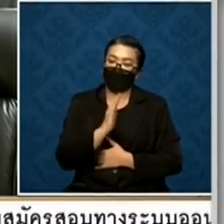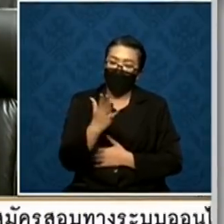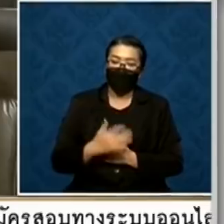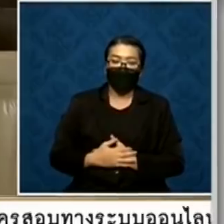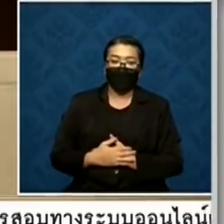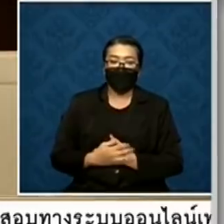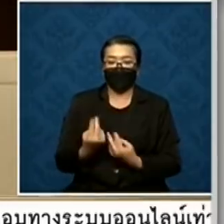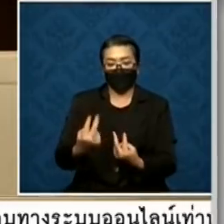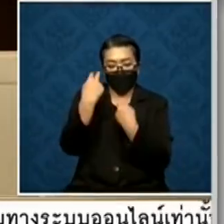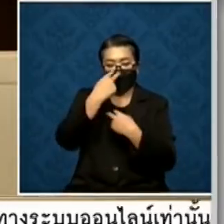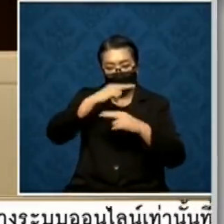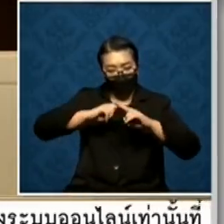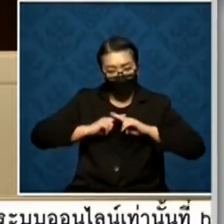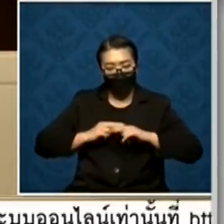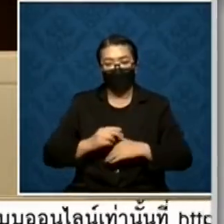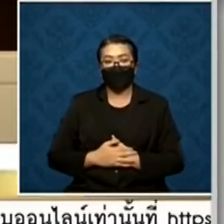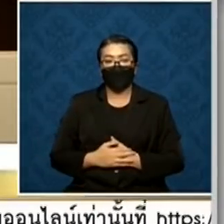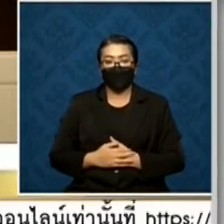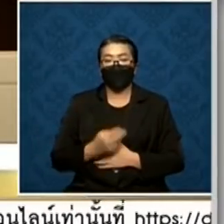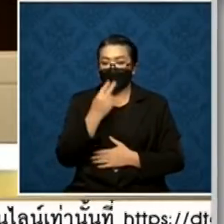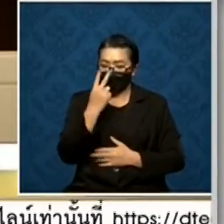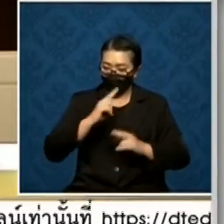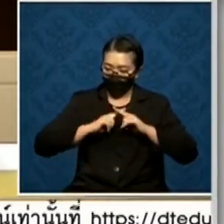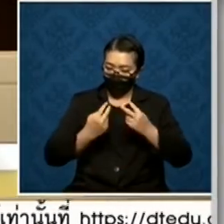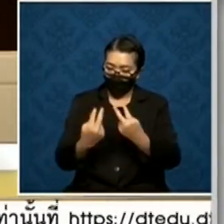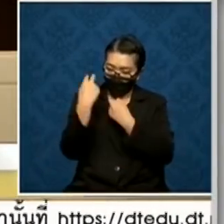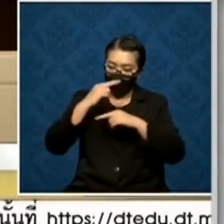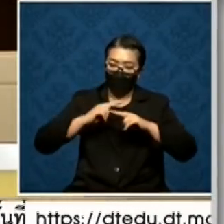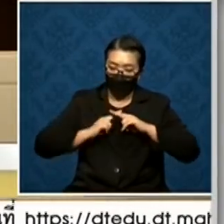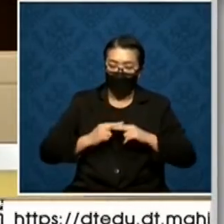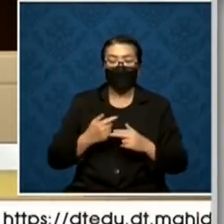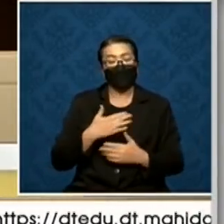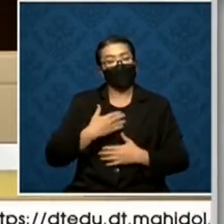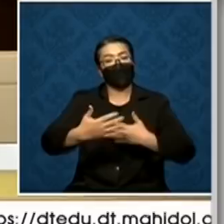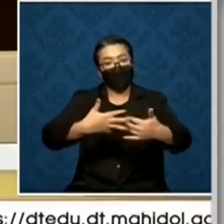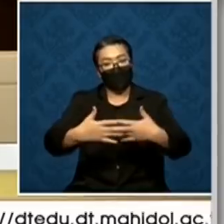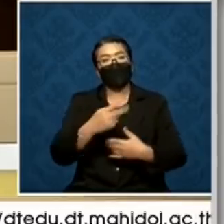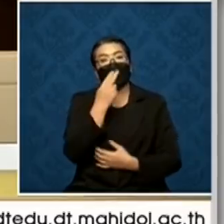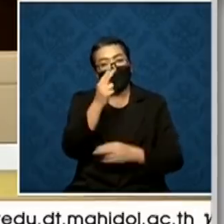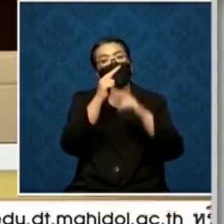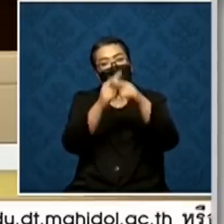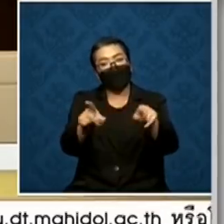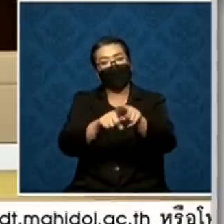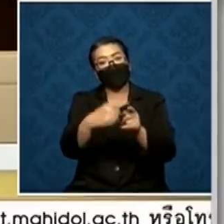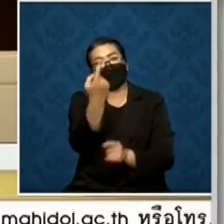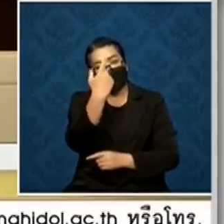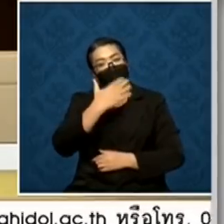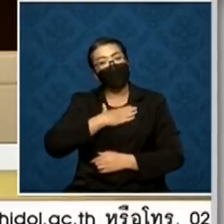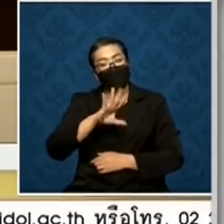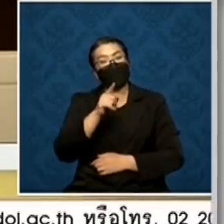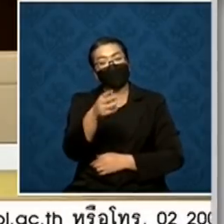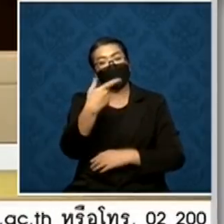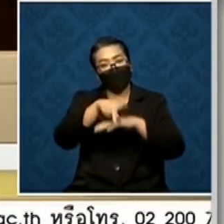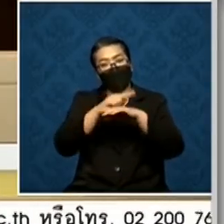อบนี้ก็ต้องลงมติปกติเรื่องพวกนี้เกือบจะพูดได้ว่าเวลาลงมติเนี่ยเขาก็ใช้ข้อบังคับข้อที่88กล่าวคือเ